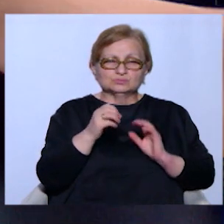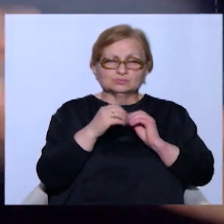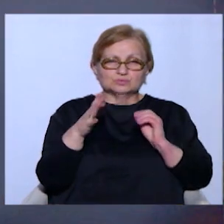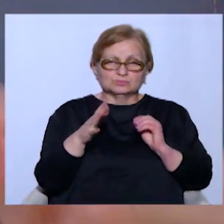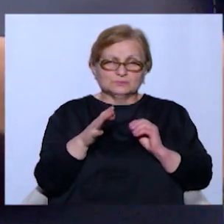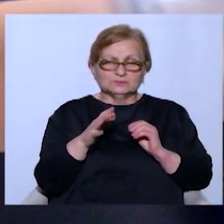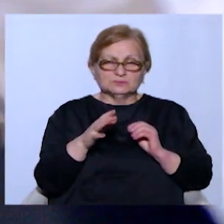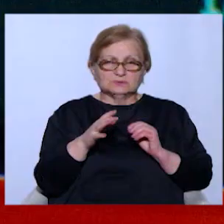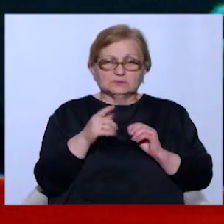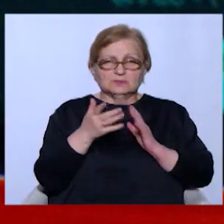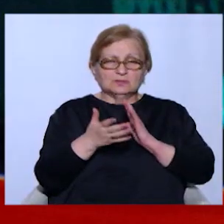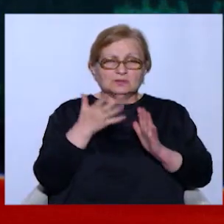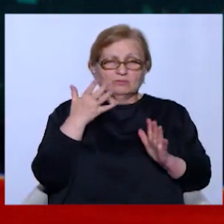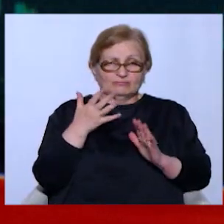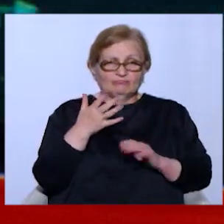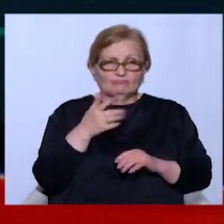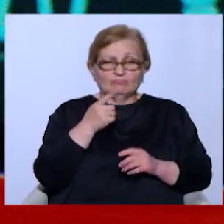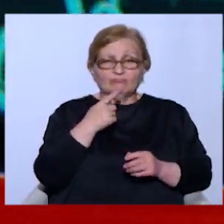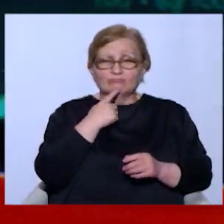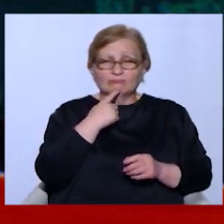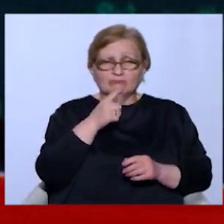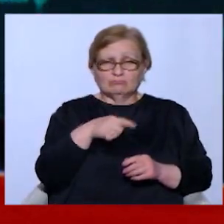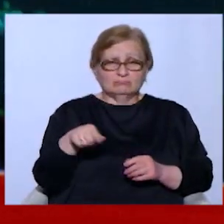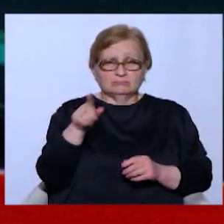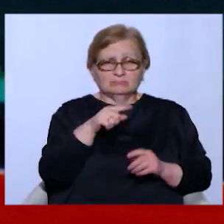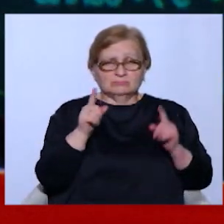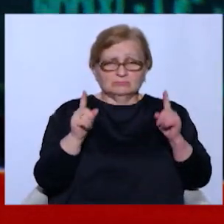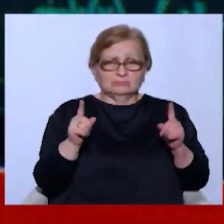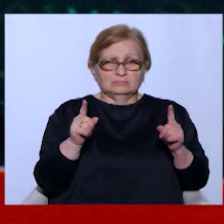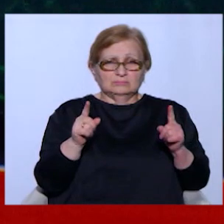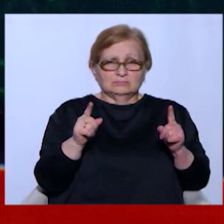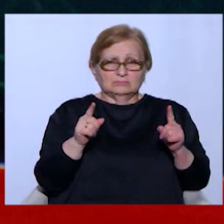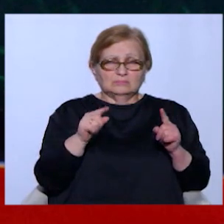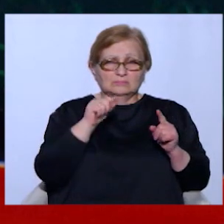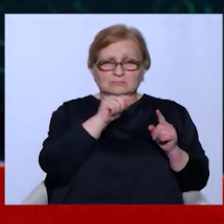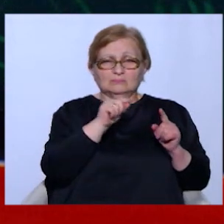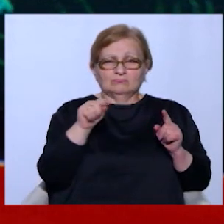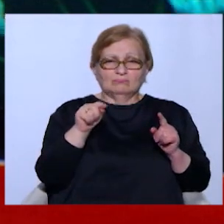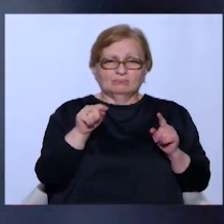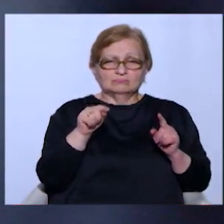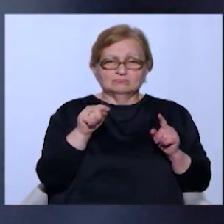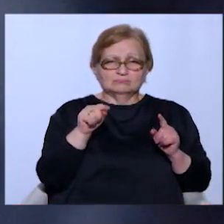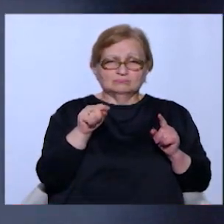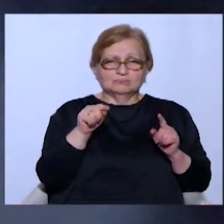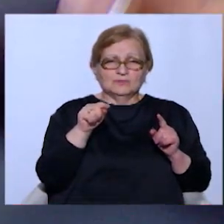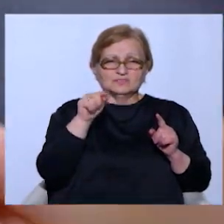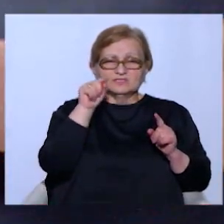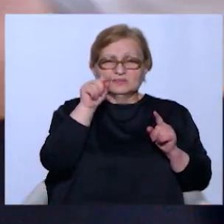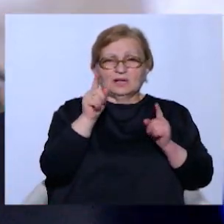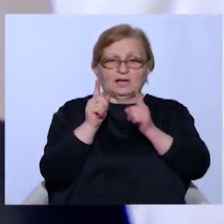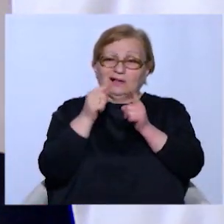15 და ალბათ ხვდებით ადვილად, რომ ალბათობა იმისა, რომ ჩვენ ალბერზე შერჩეული წერტილი ამ მონაკვეთზე მოხვდება C და D